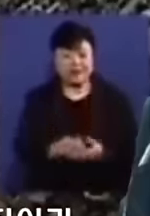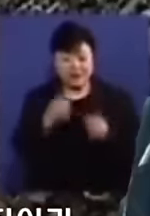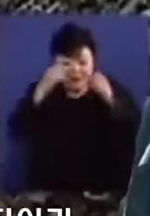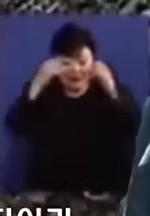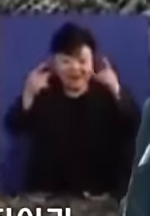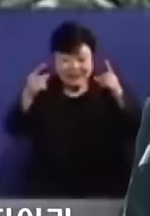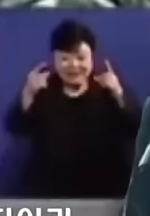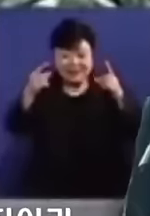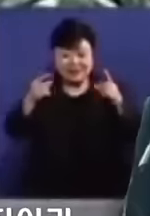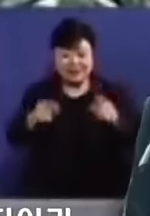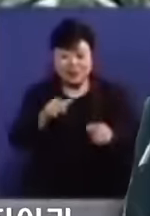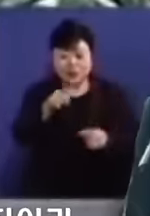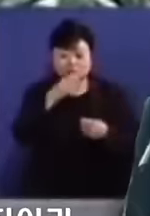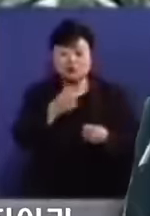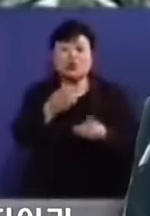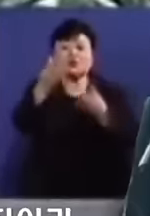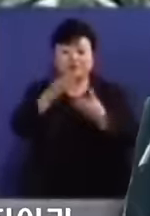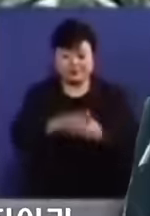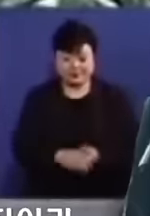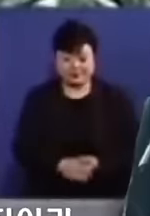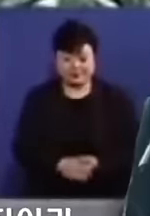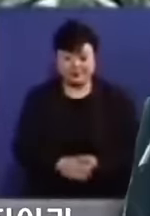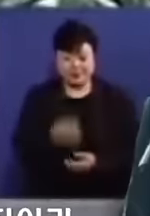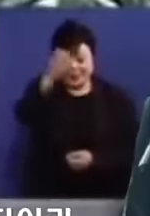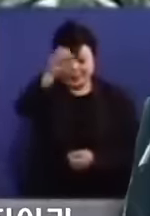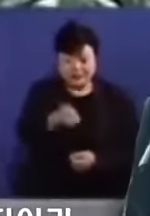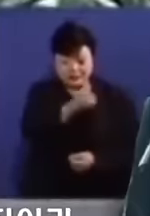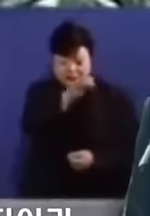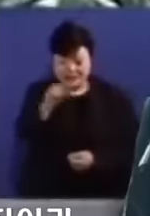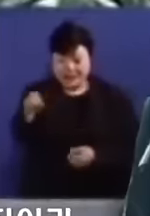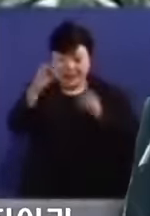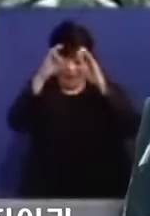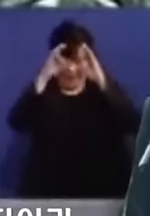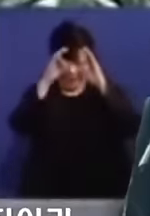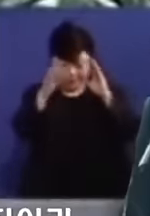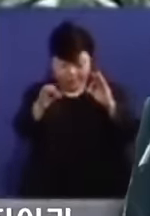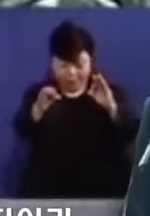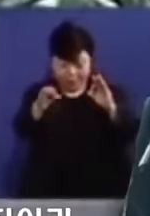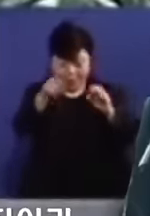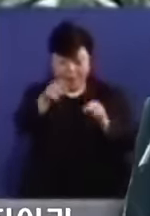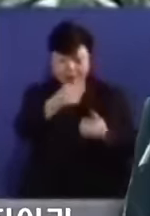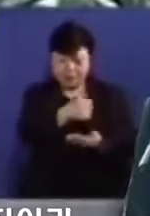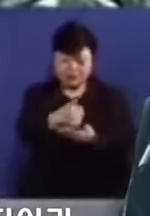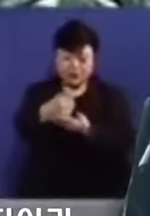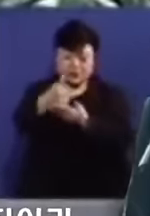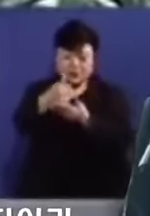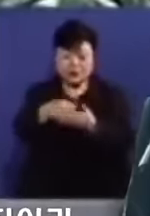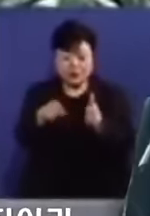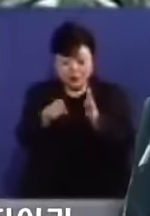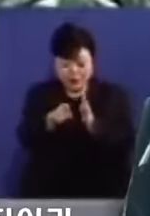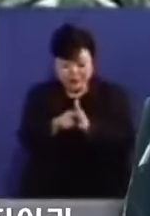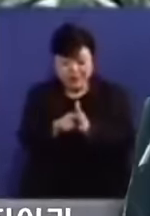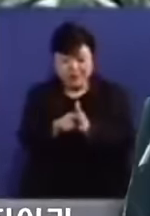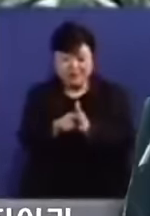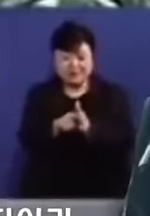깨달은 것이 오중복음입니다. 십자가를 바라보고 거기에 주님께서 우리를 위해서